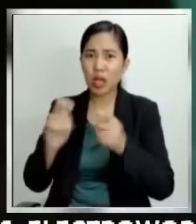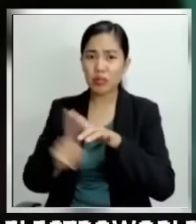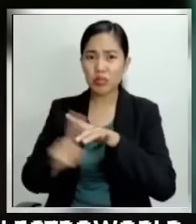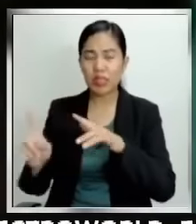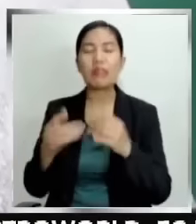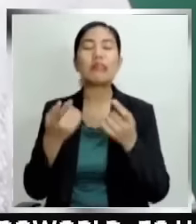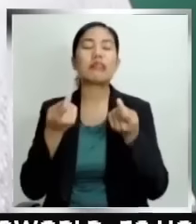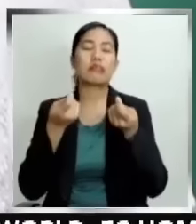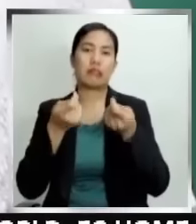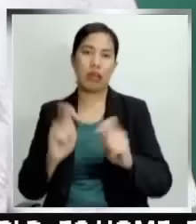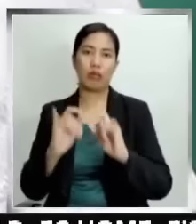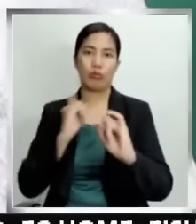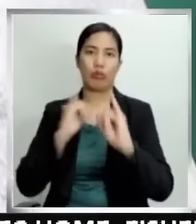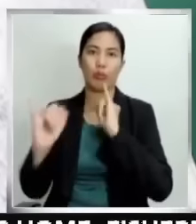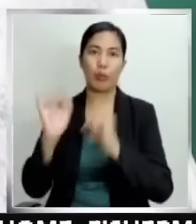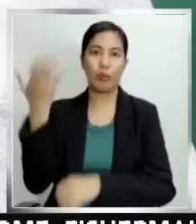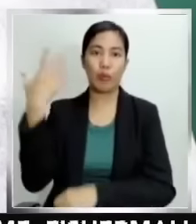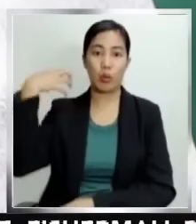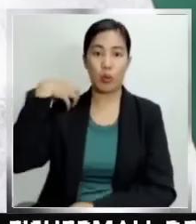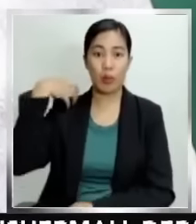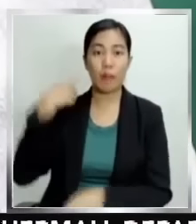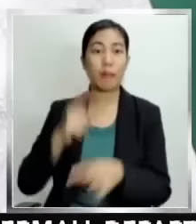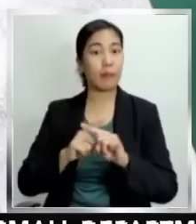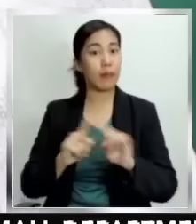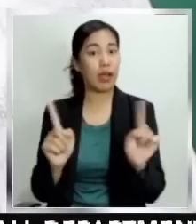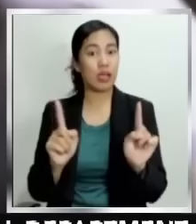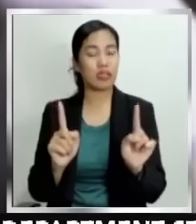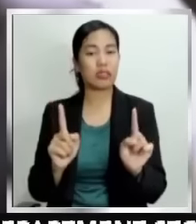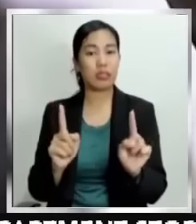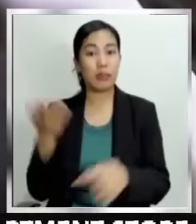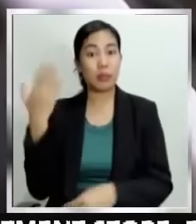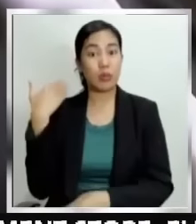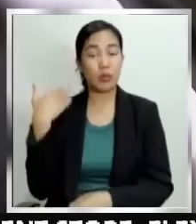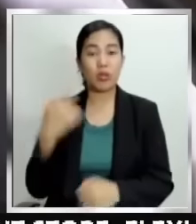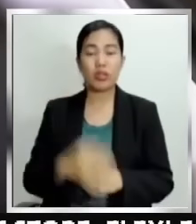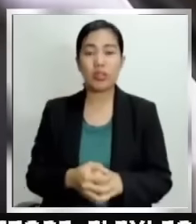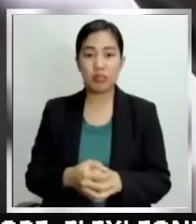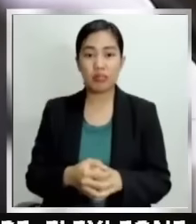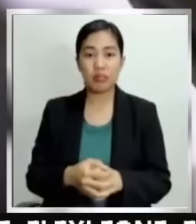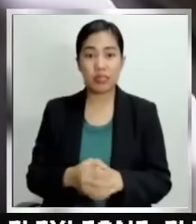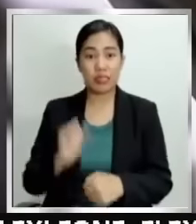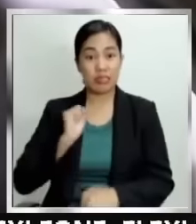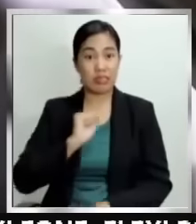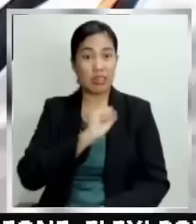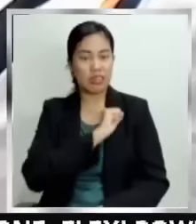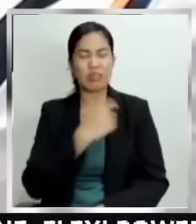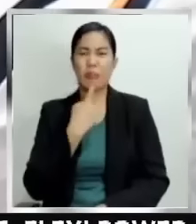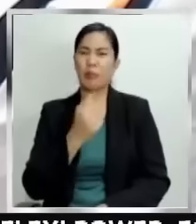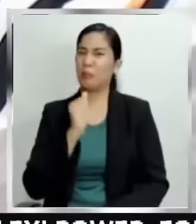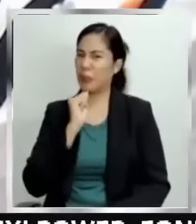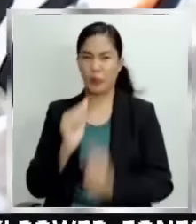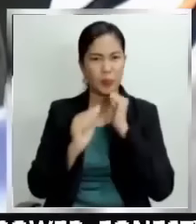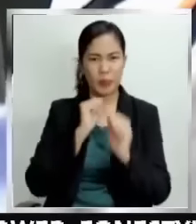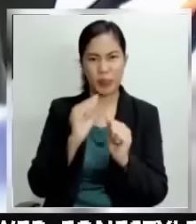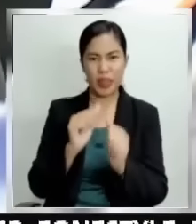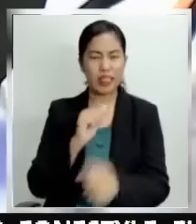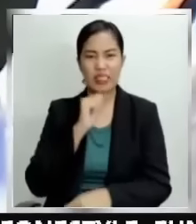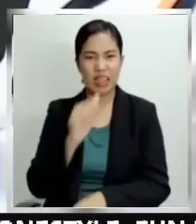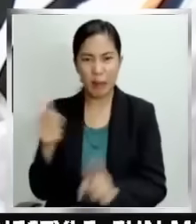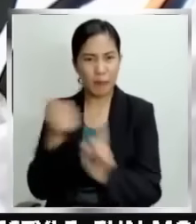Elbe. Pero dati na nilang pinabulaanan sa harap ng Senado ang alegasyong minaltrato nila si Elbe. Para sa